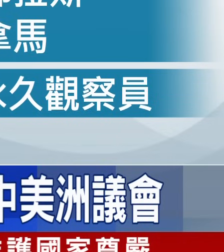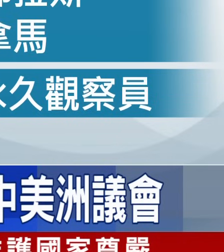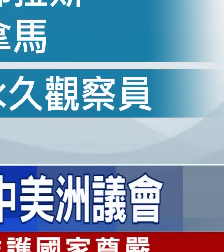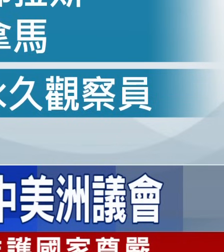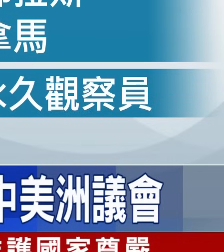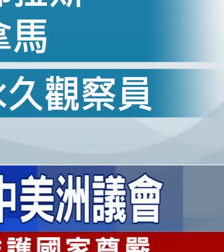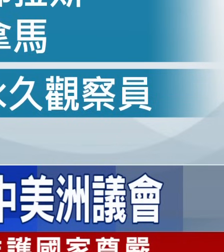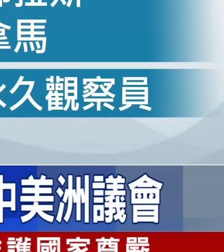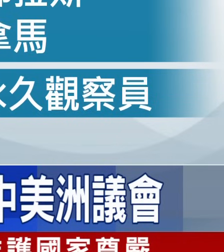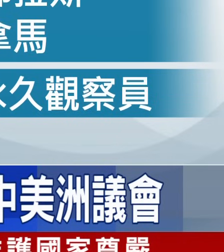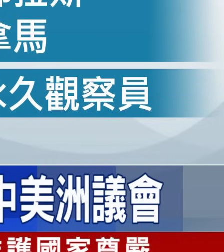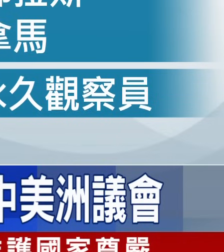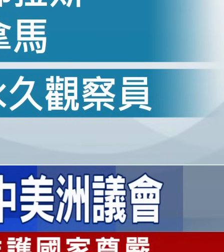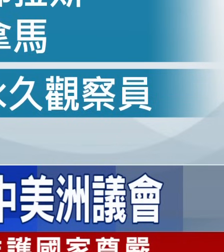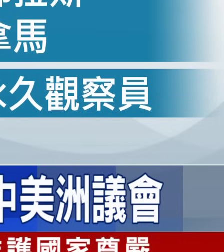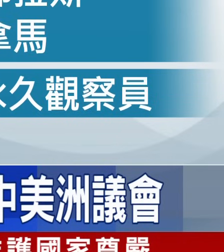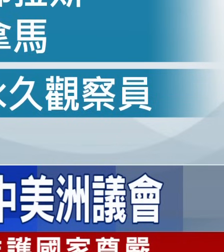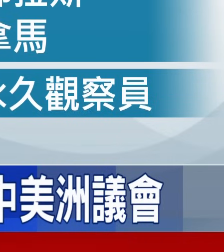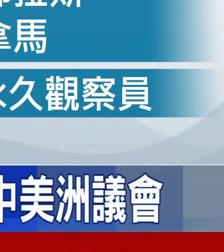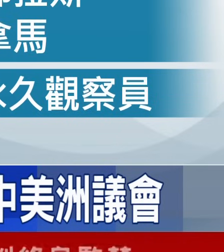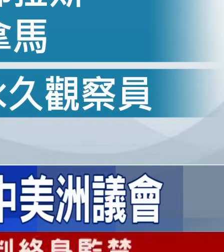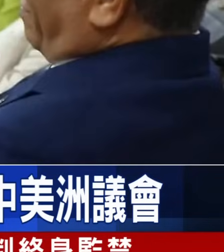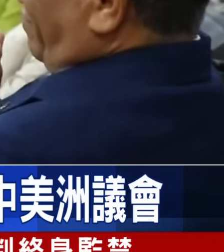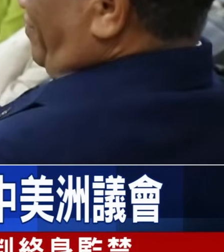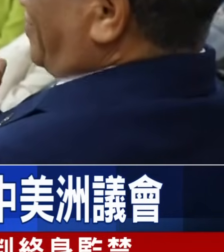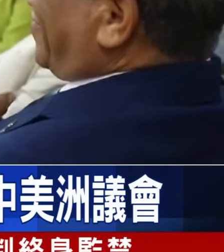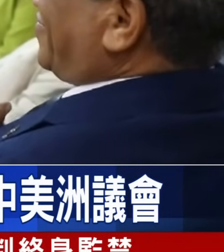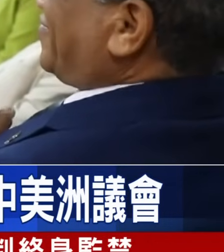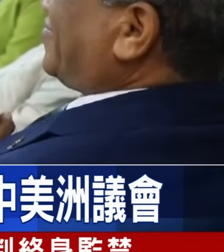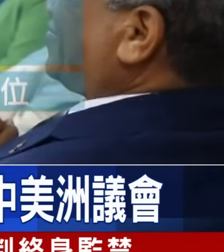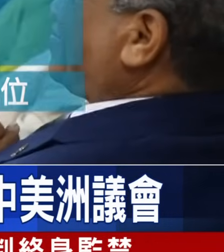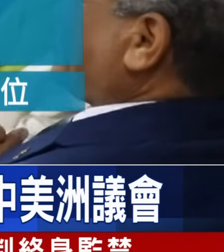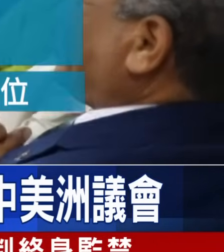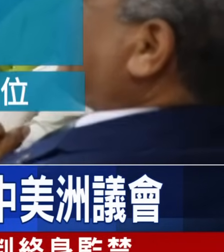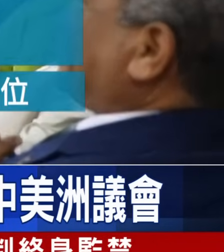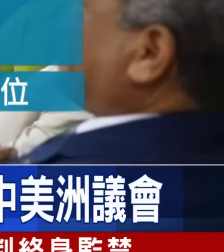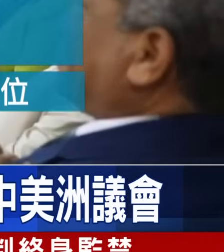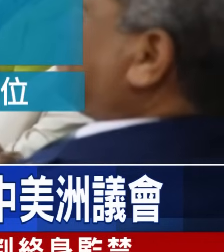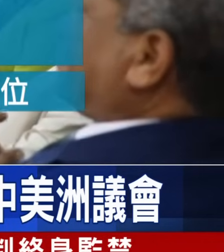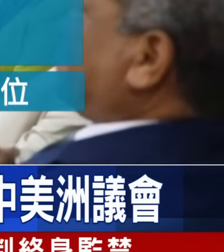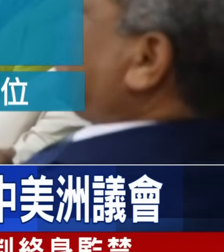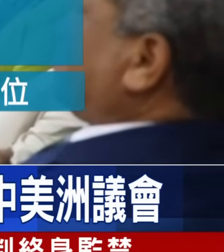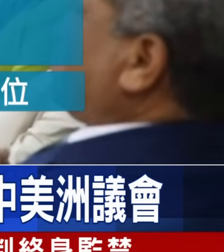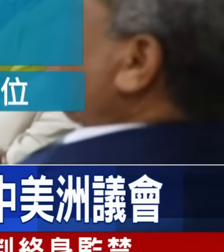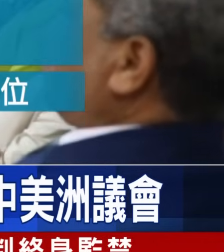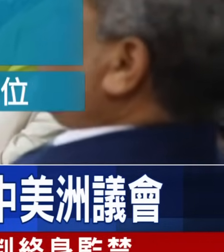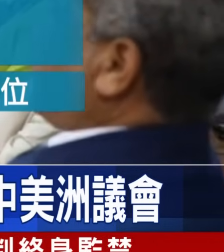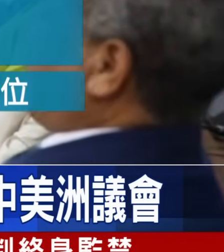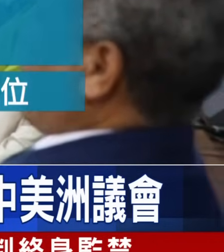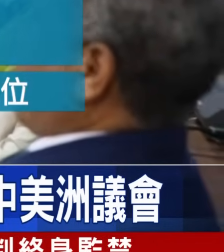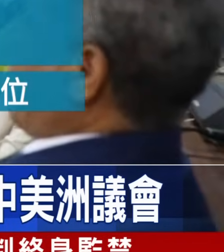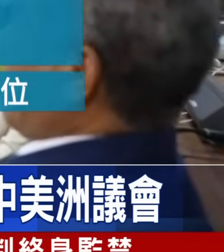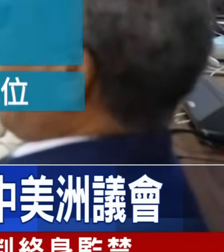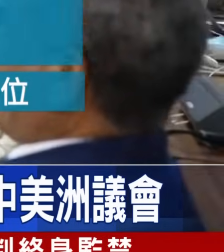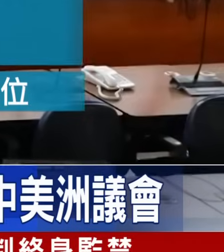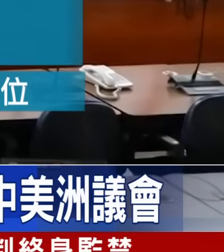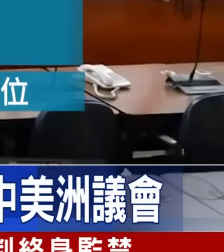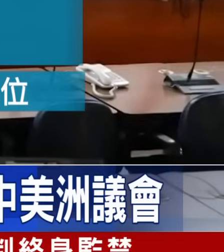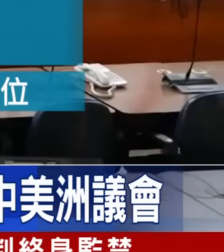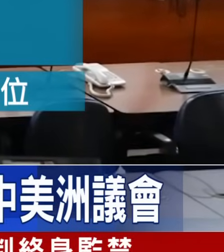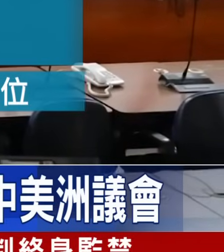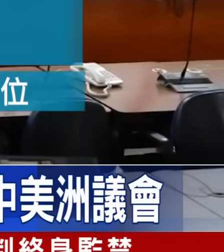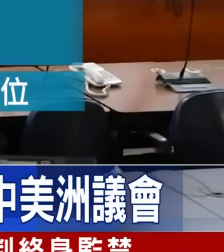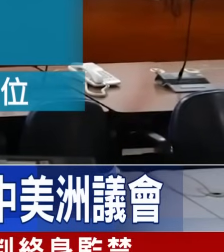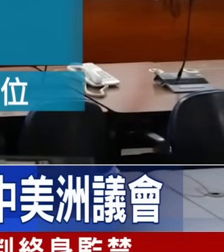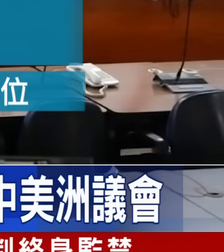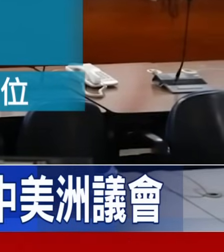在1999年加入，成为永久观察员。中美洲议会也发出声明，已经批准中国成为该机构常驻观察